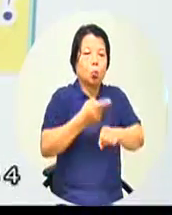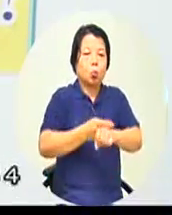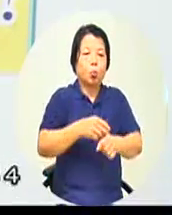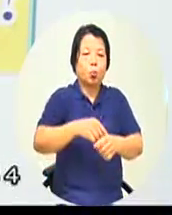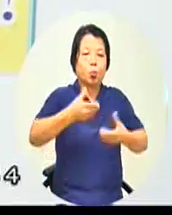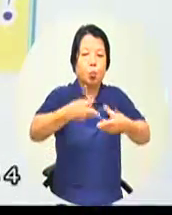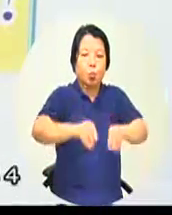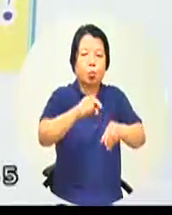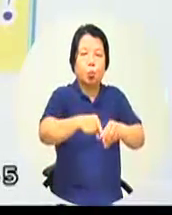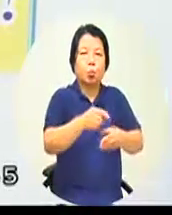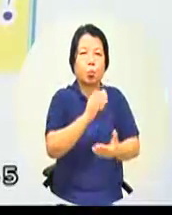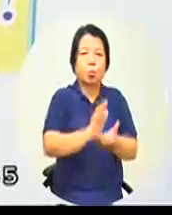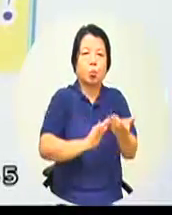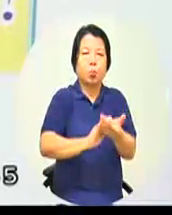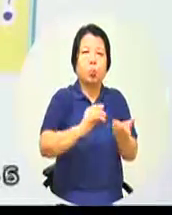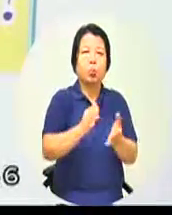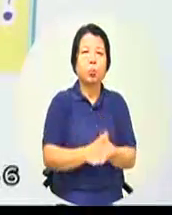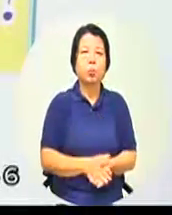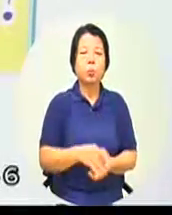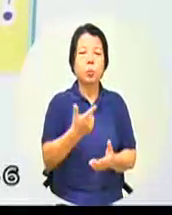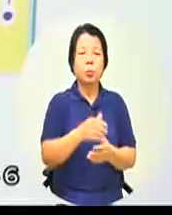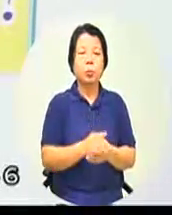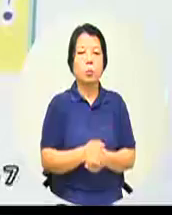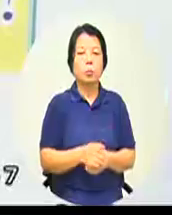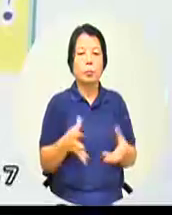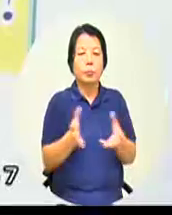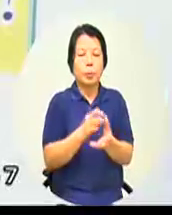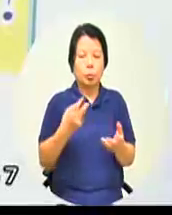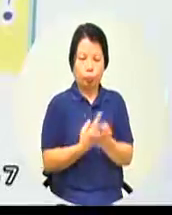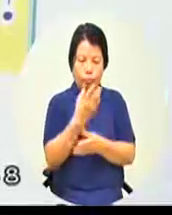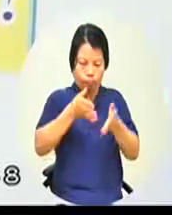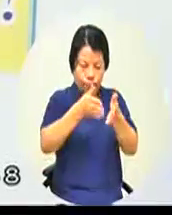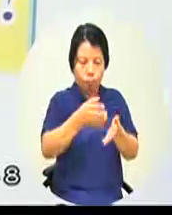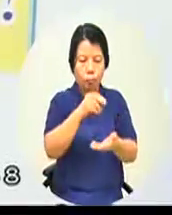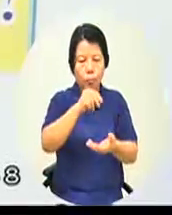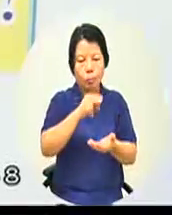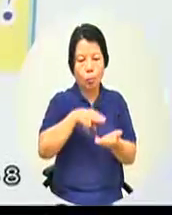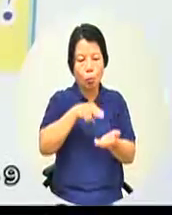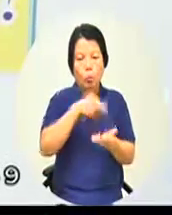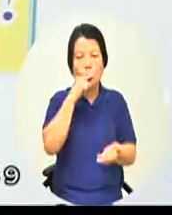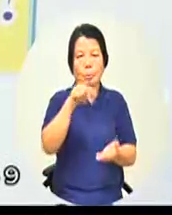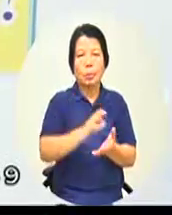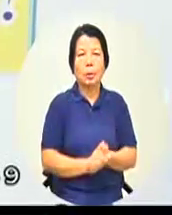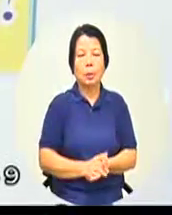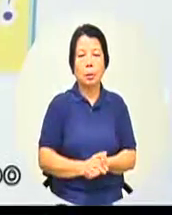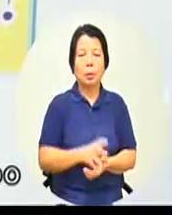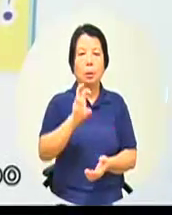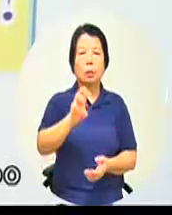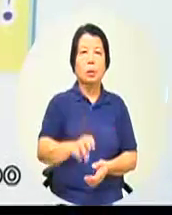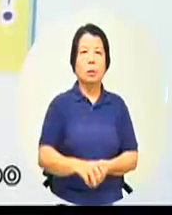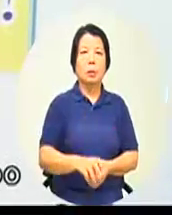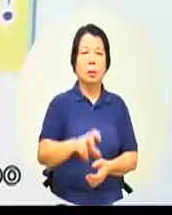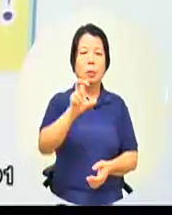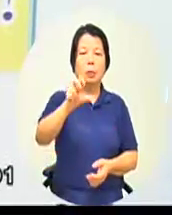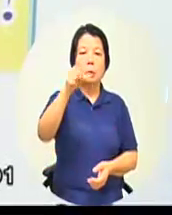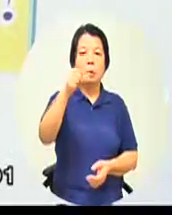菜脯迄个两面加菜脯，买菜脯就好。75%，你敢用